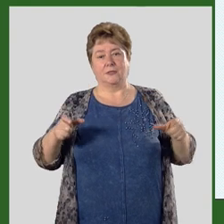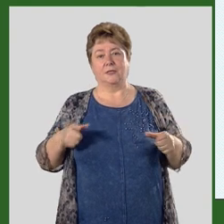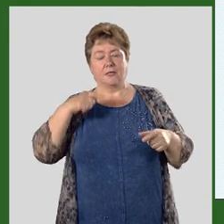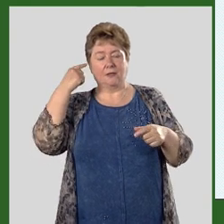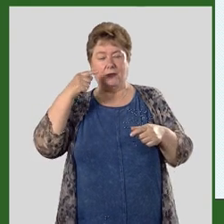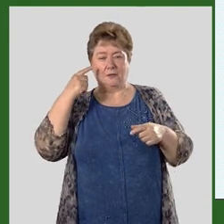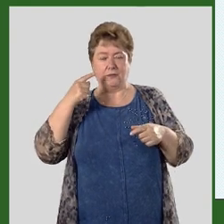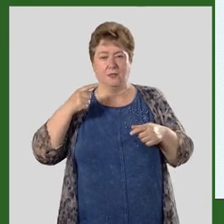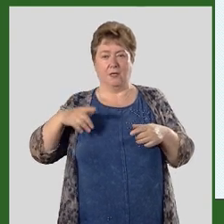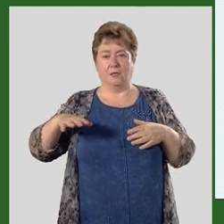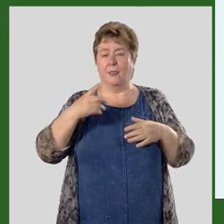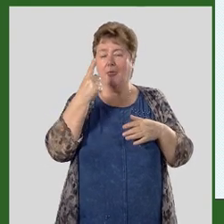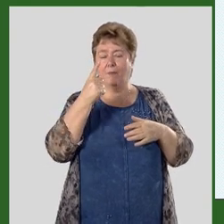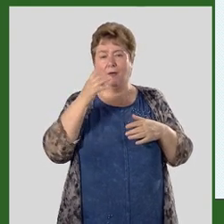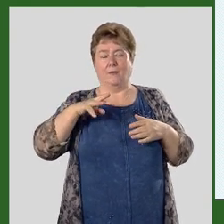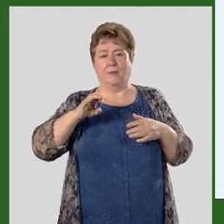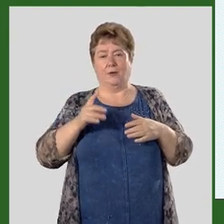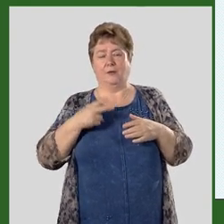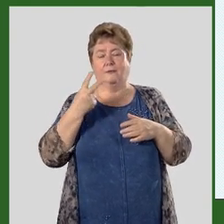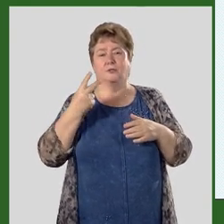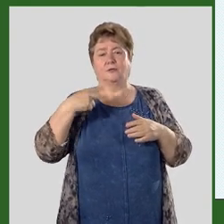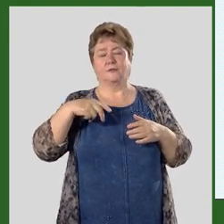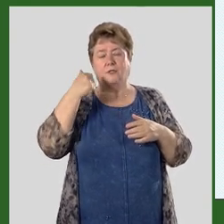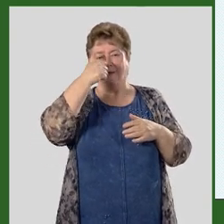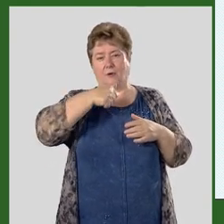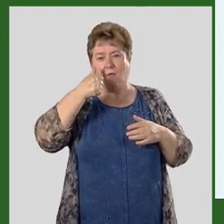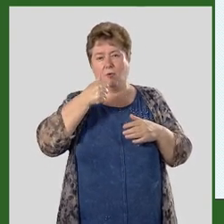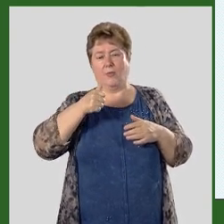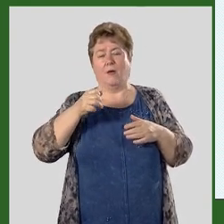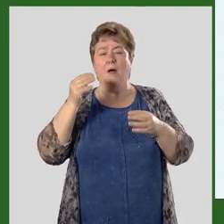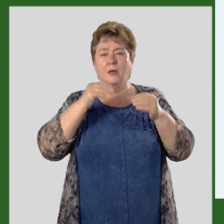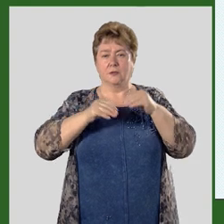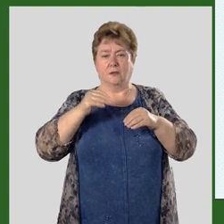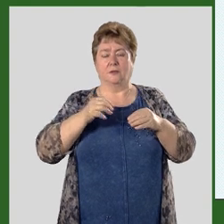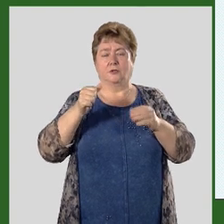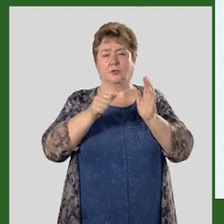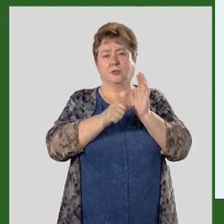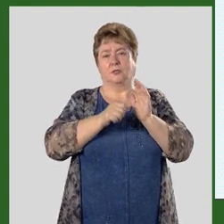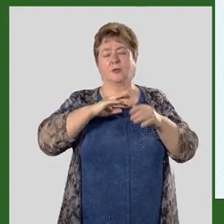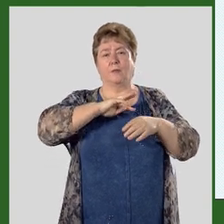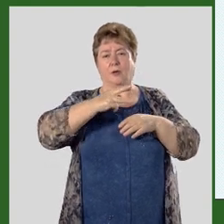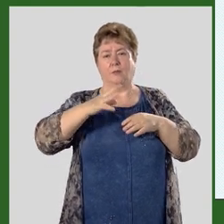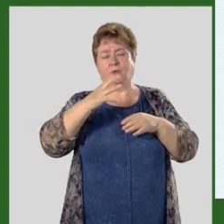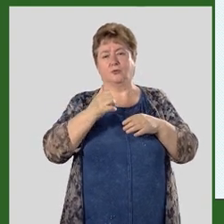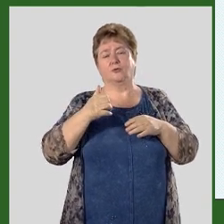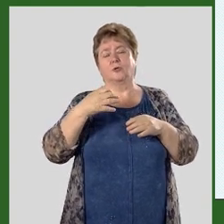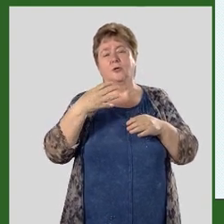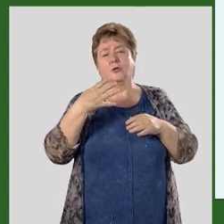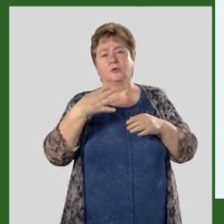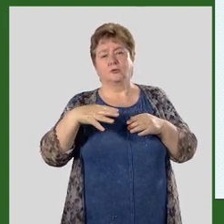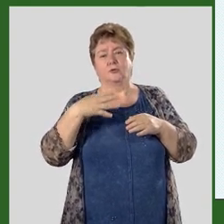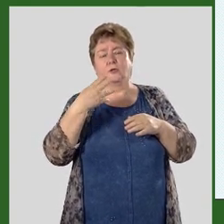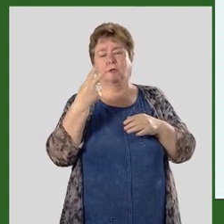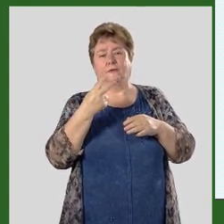населения Кыргызстана на 1 марта 2020 года составила 6 миллионов 542